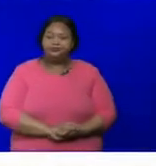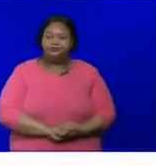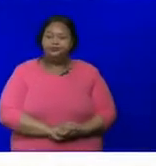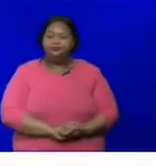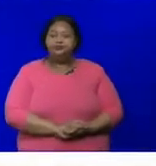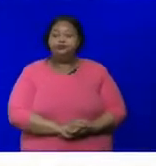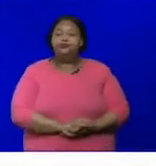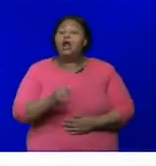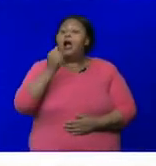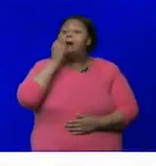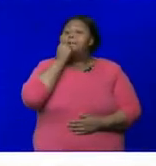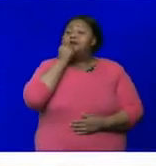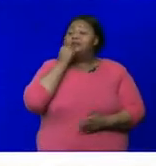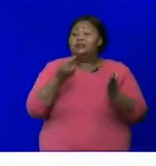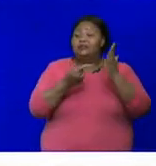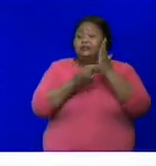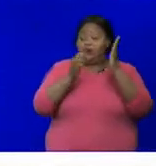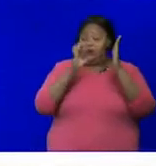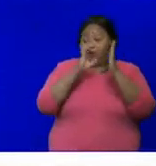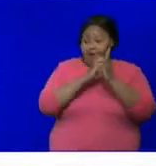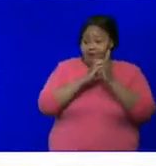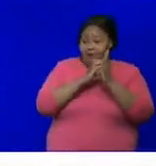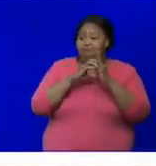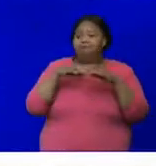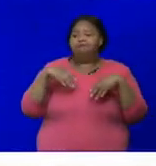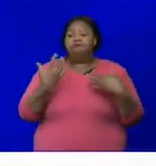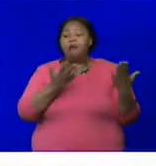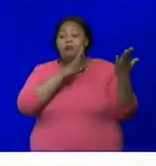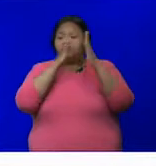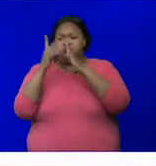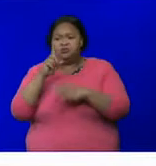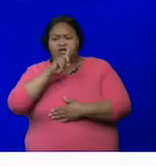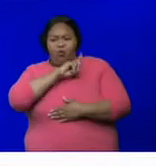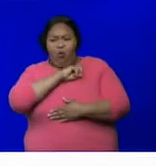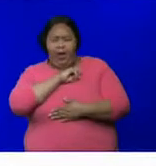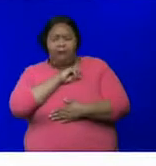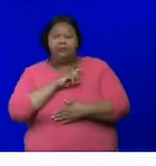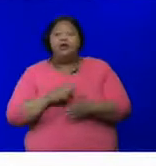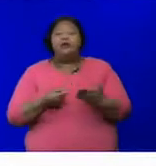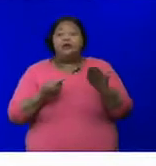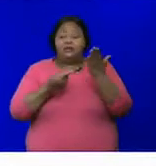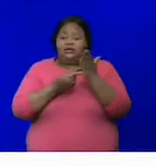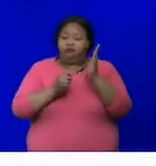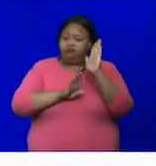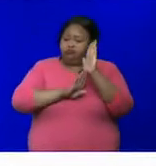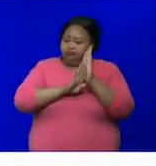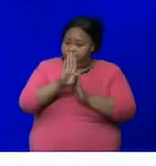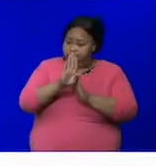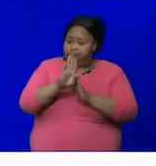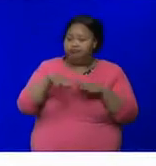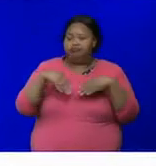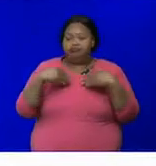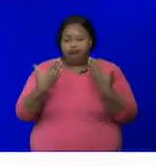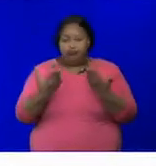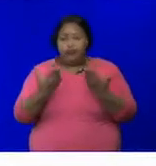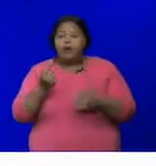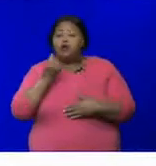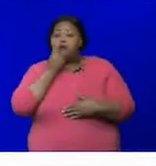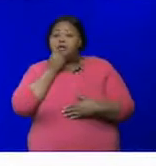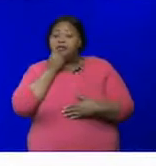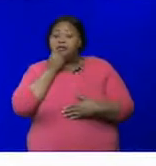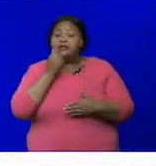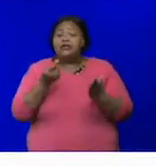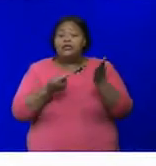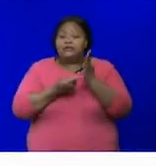Masipala wedolobha lakamanzini sowuthole kunconywa ngentuthuko lakayendako kuleli dolobha. Loku kundeke ngesikhathi lomasipala ethulela